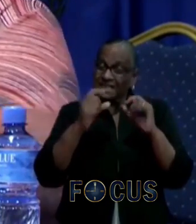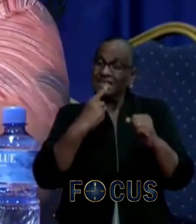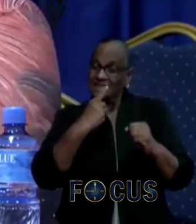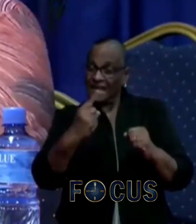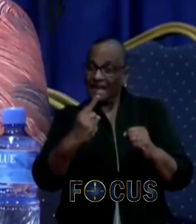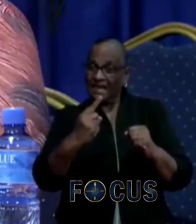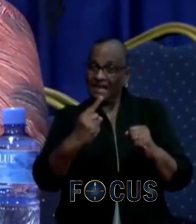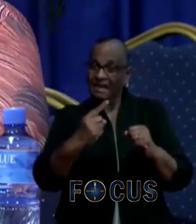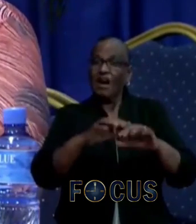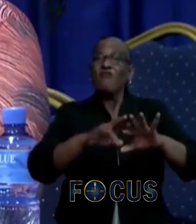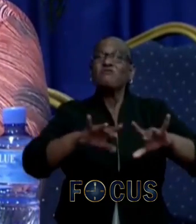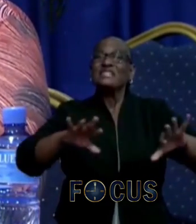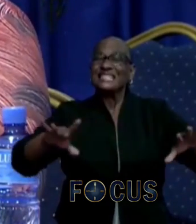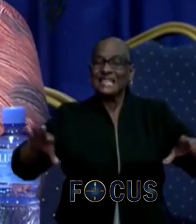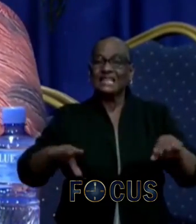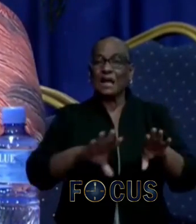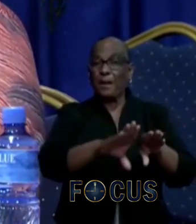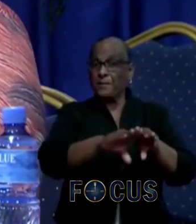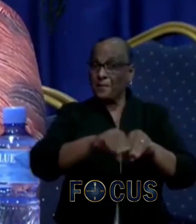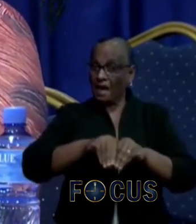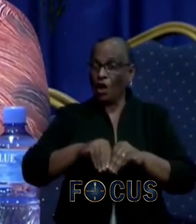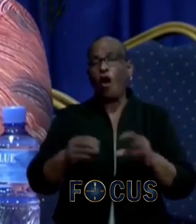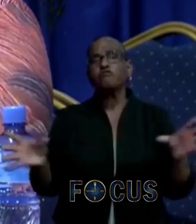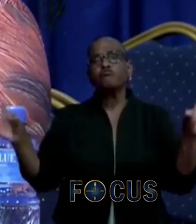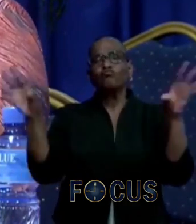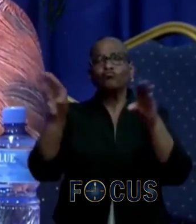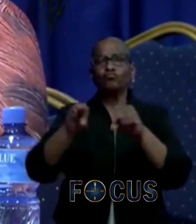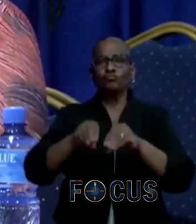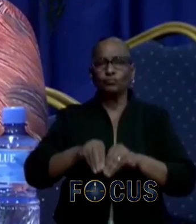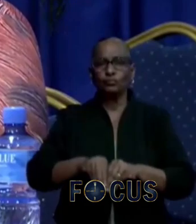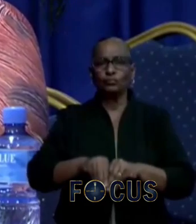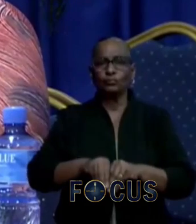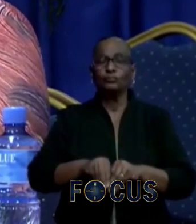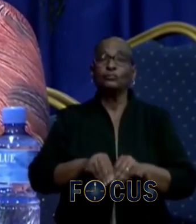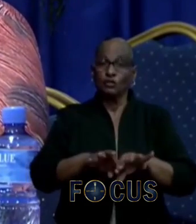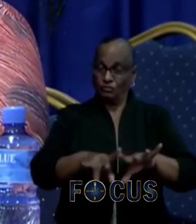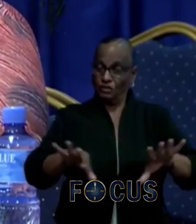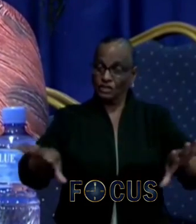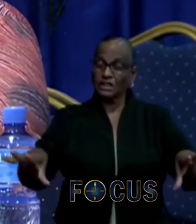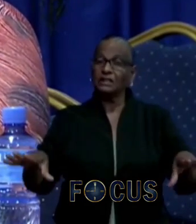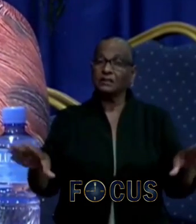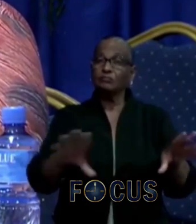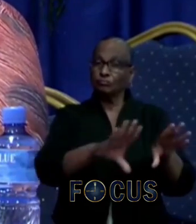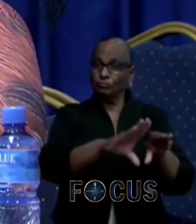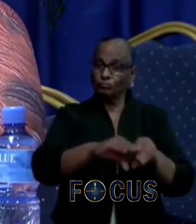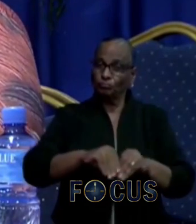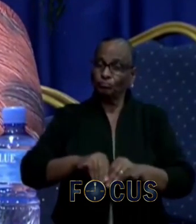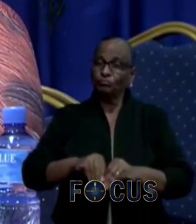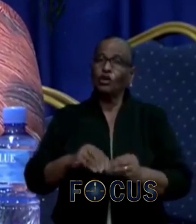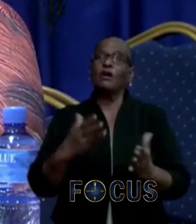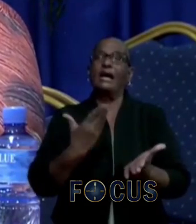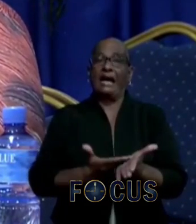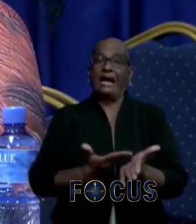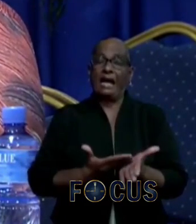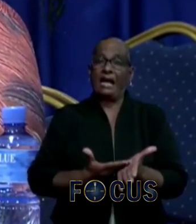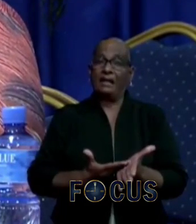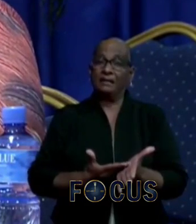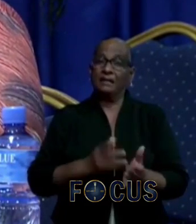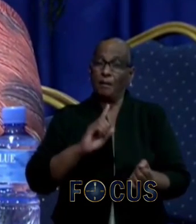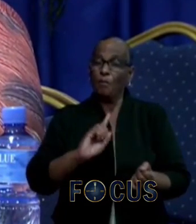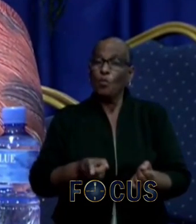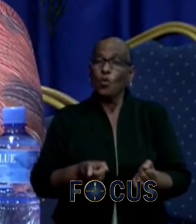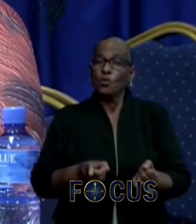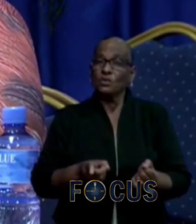benoemen de verschillende maatregelen of samenvatten. De verschillende maatregelen die dus zullen gelden, eigenlijk